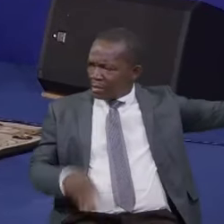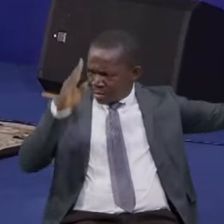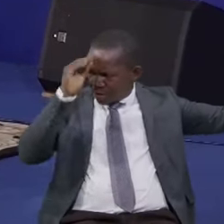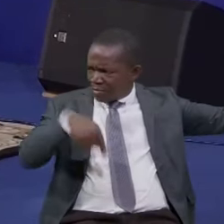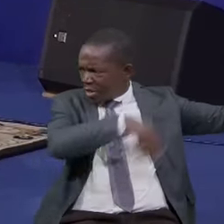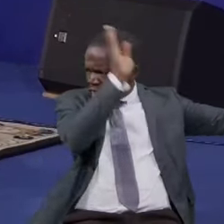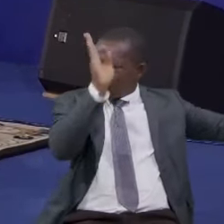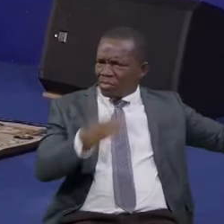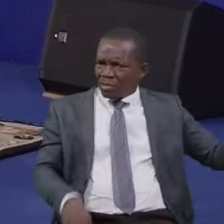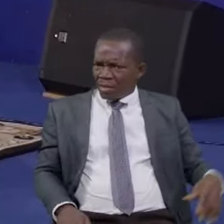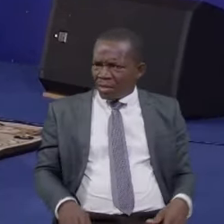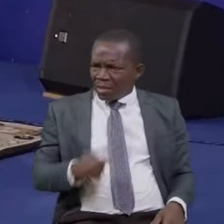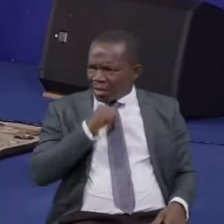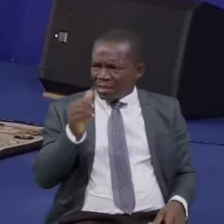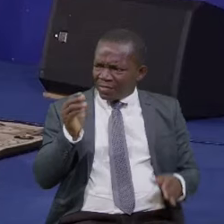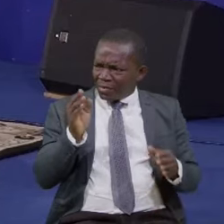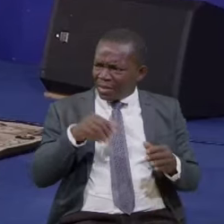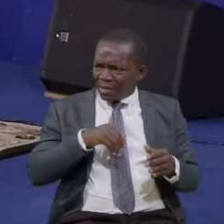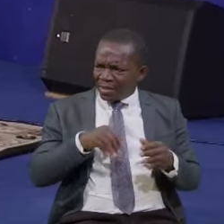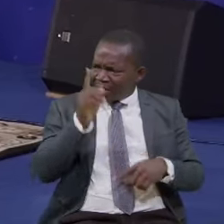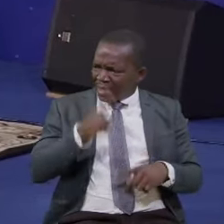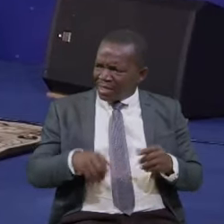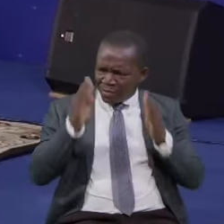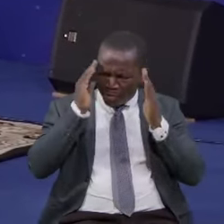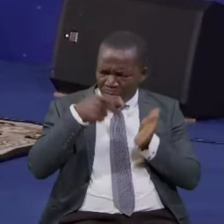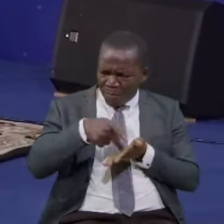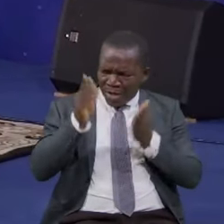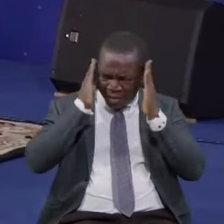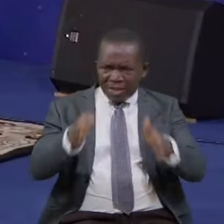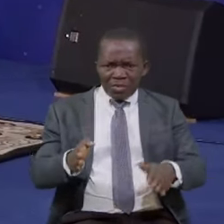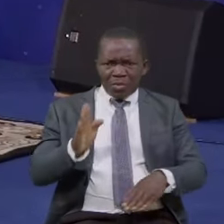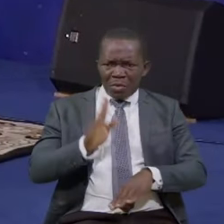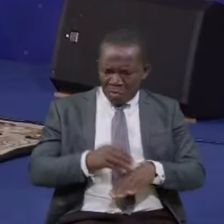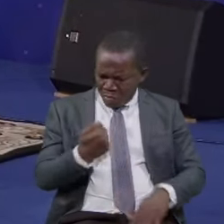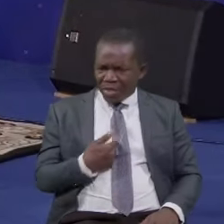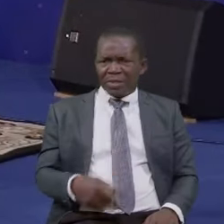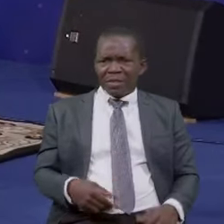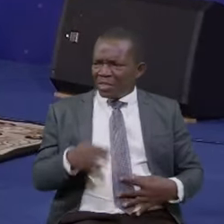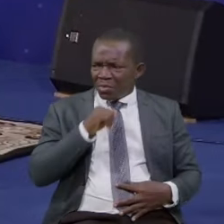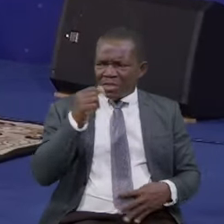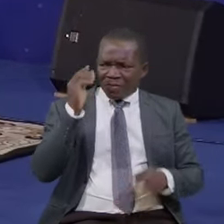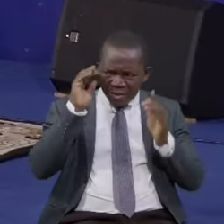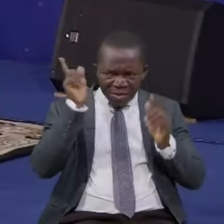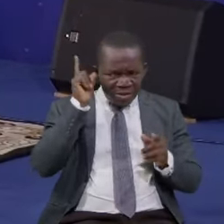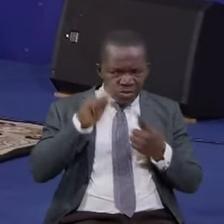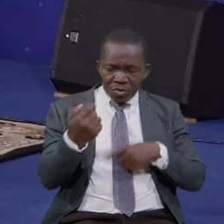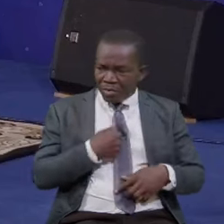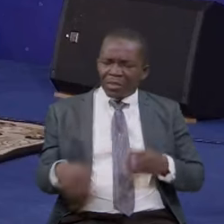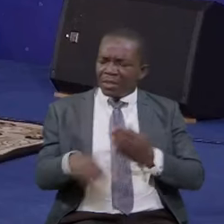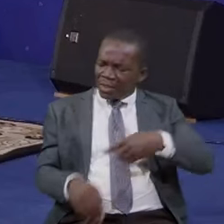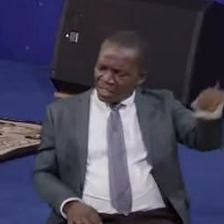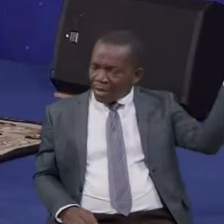il ne peut même pas prêter attention et il ne me regarde même pas il ne se constate même pas sur ce qu'il veut pourquoi est-ce qu'on ne pas comprendre